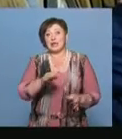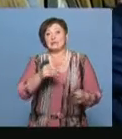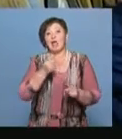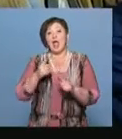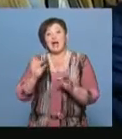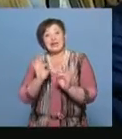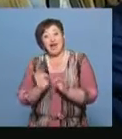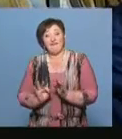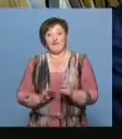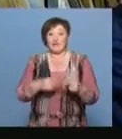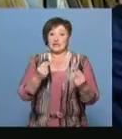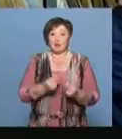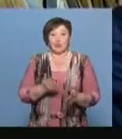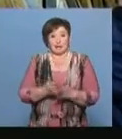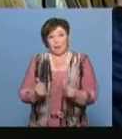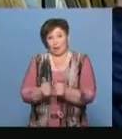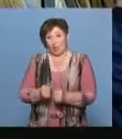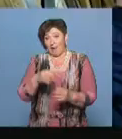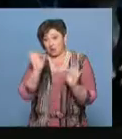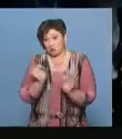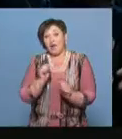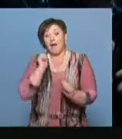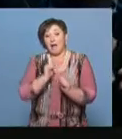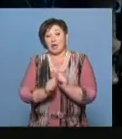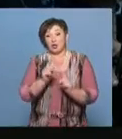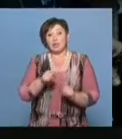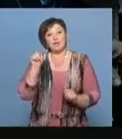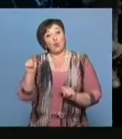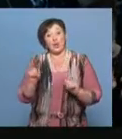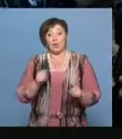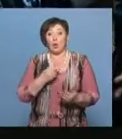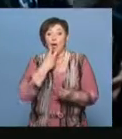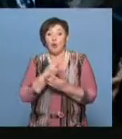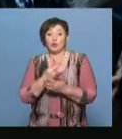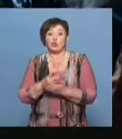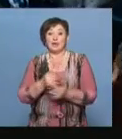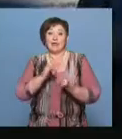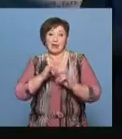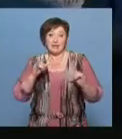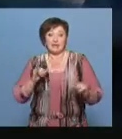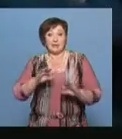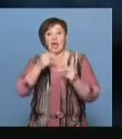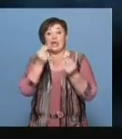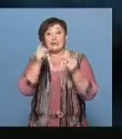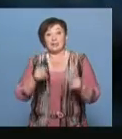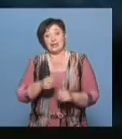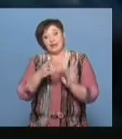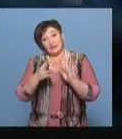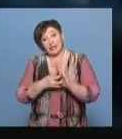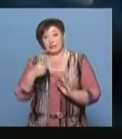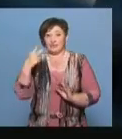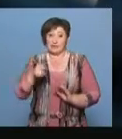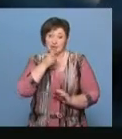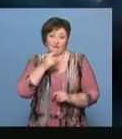живописи, декоративно-прикладного искусства. Каждая коллекция в той или иной мере отражает развитие изобразительного искусства 19 и 20